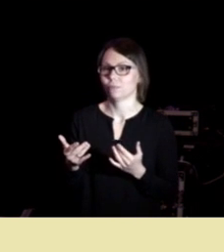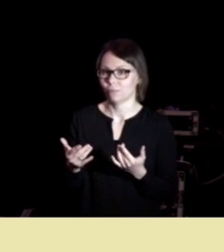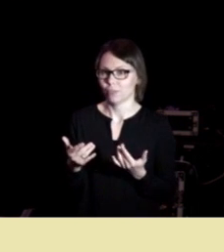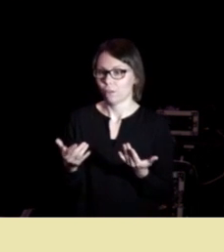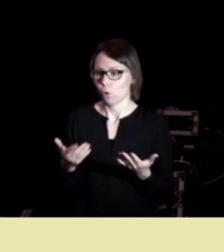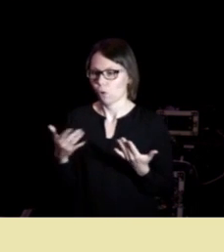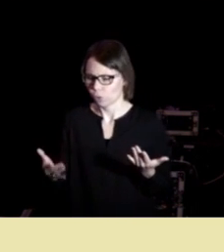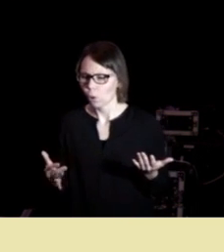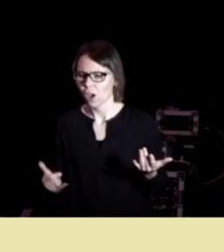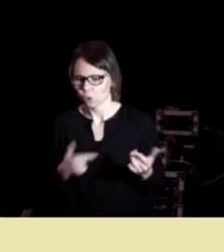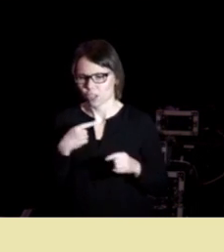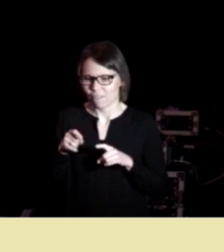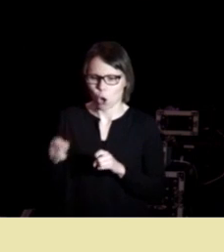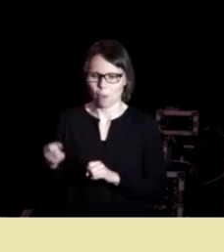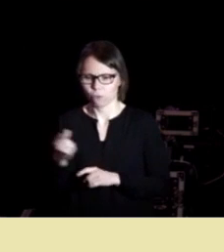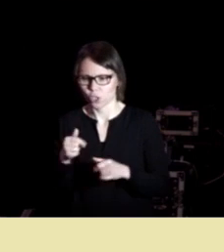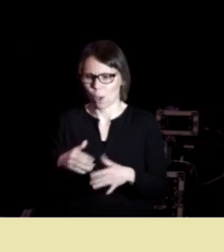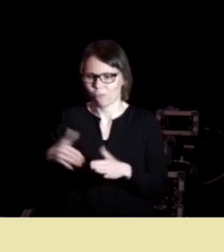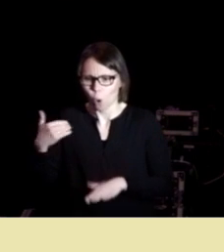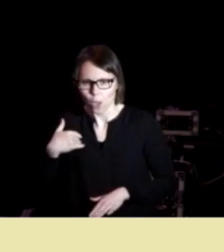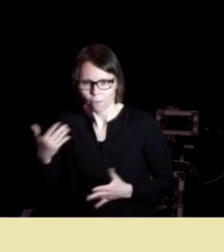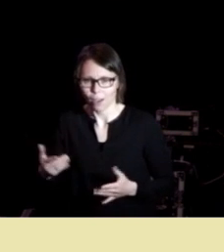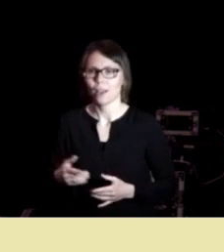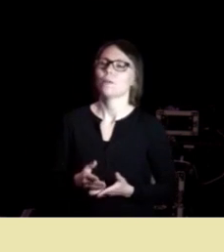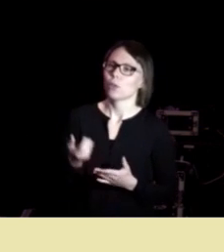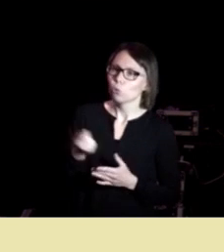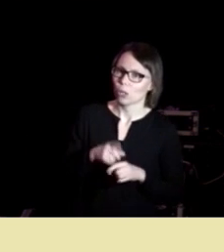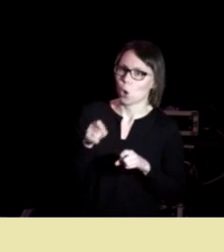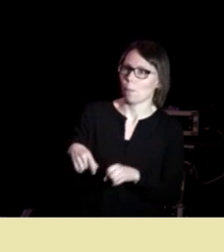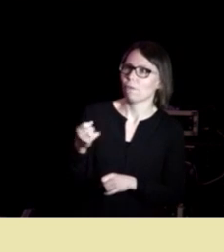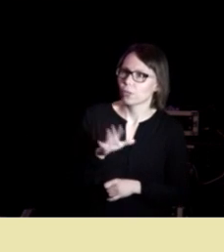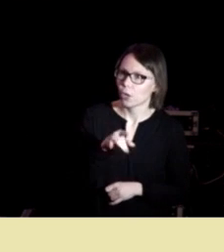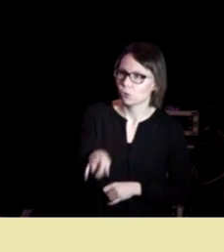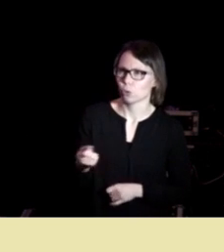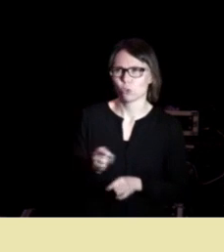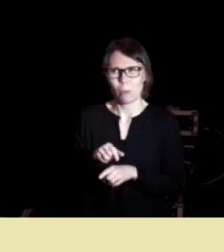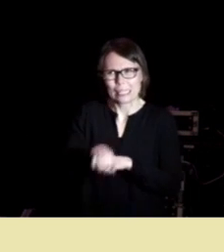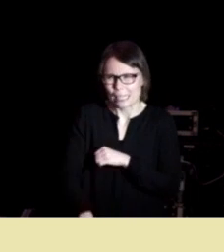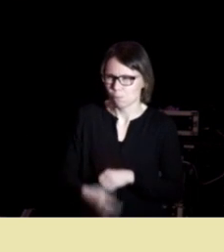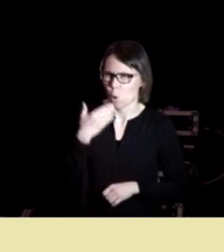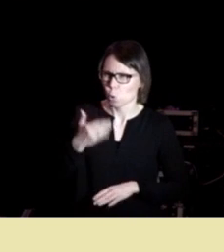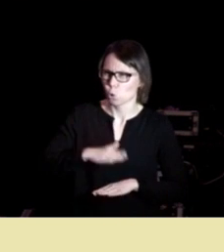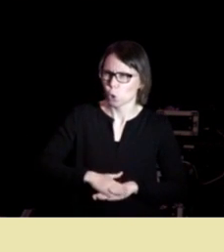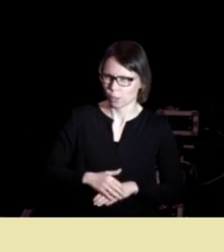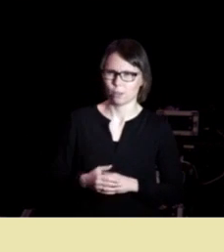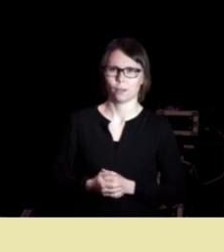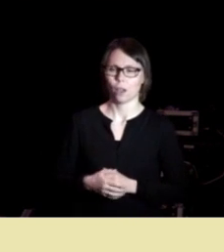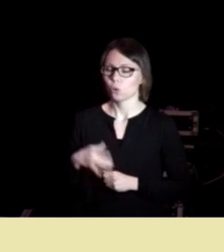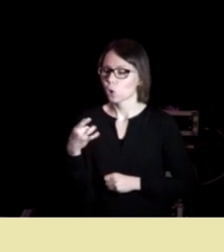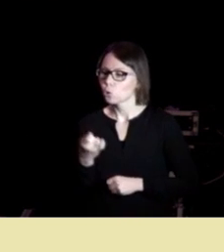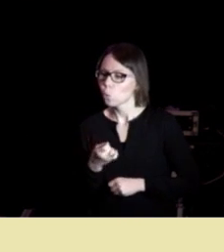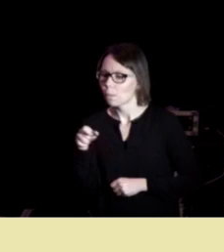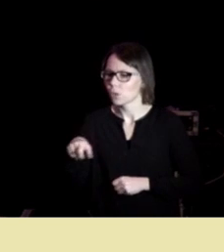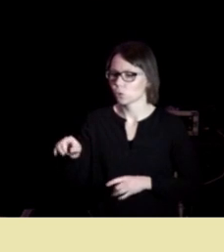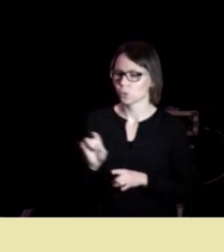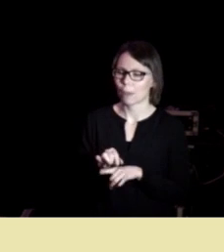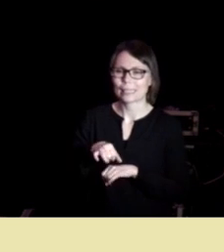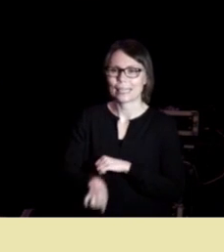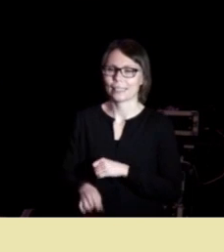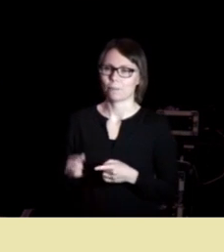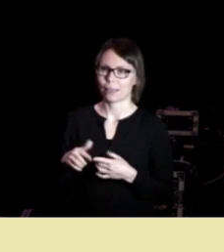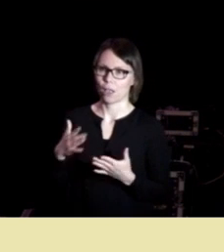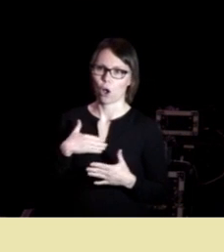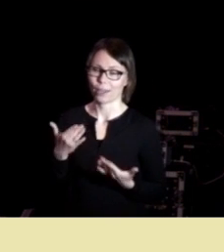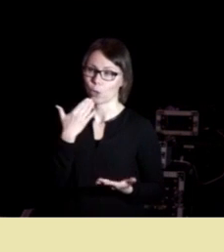det møter vi ofte, og ja, så nå skal vi løpe fortere enn vi gjør. Og det er noen som løper fortere ut, og det er noen som er sliten med god grunn. Og så er det noen som er